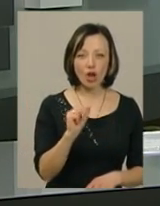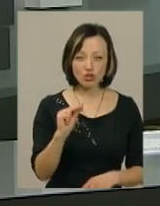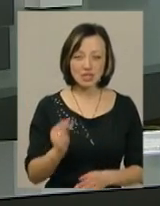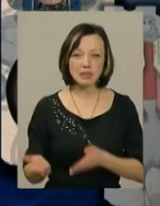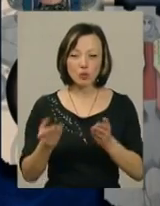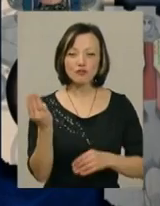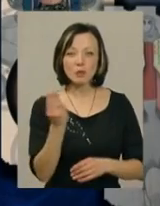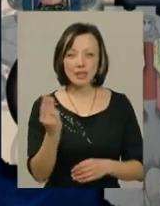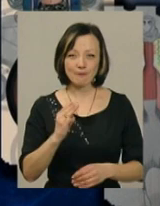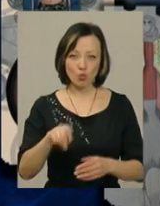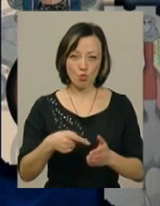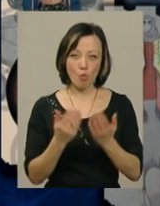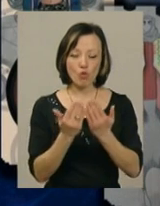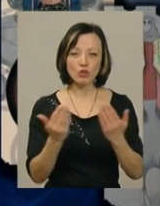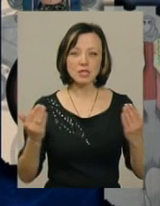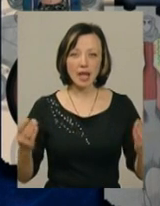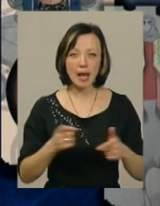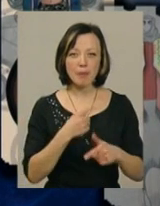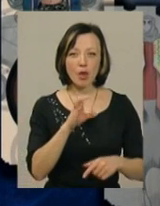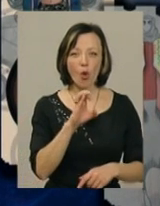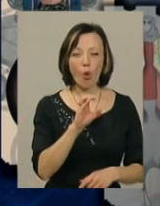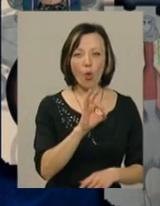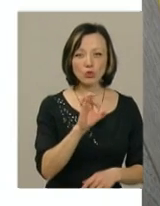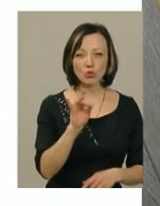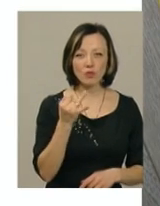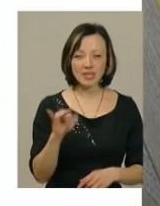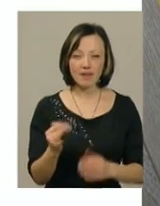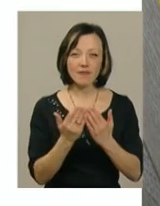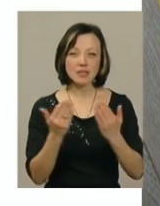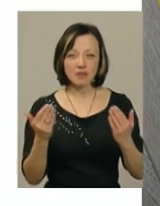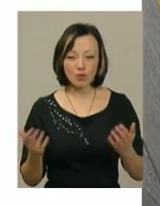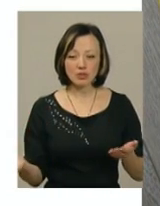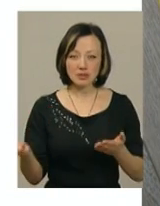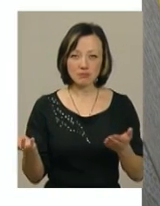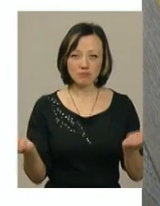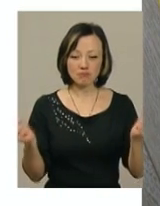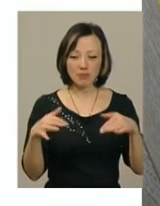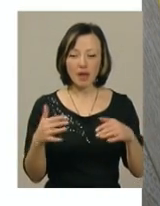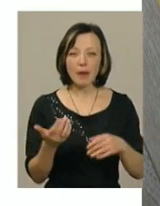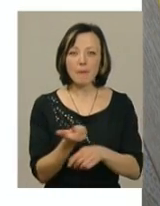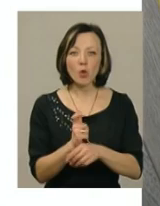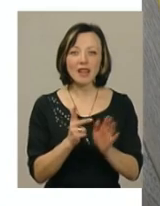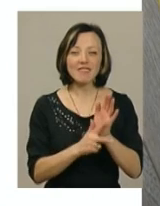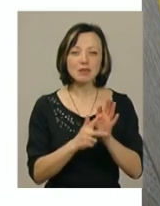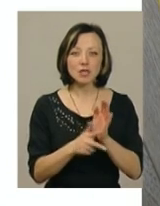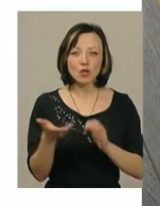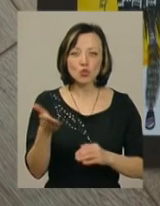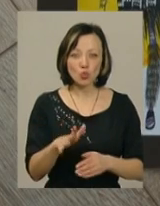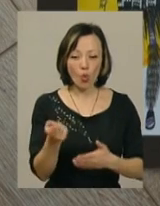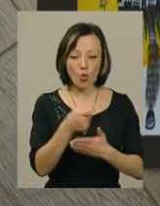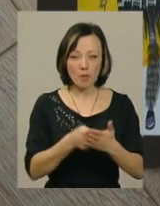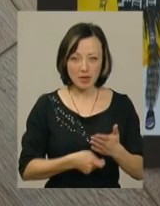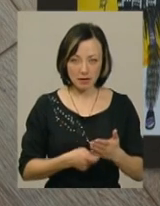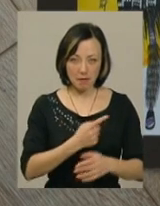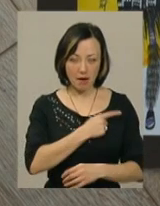імені Миколи Островського. В експозиції, яка має назву «Галактика фантазій», зібрано понад 80 робіт мисткині. До слова, вона родом